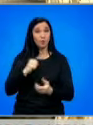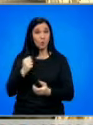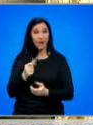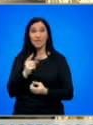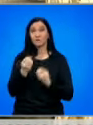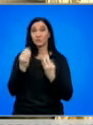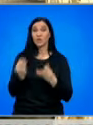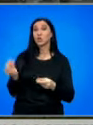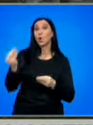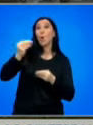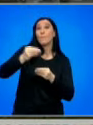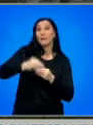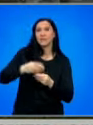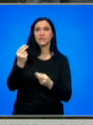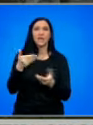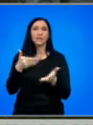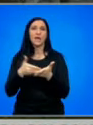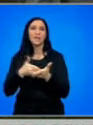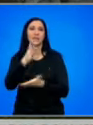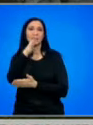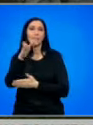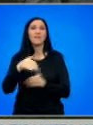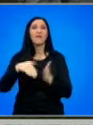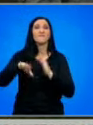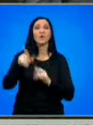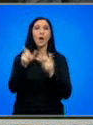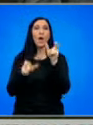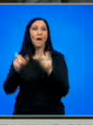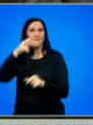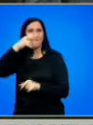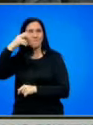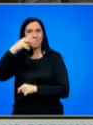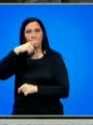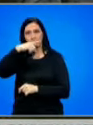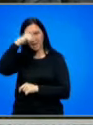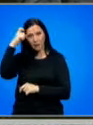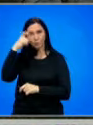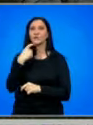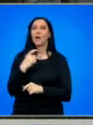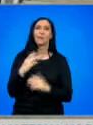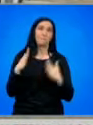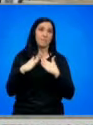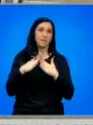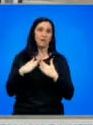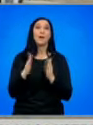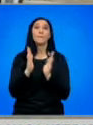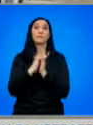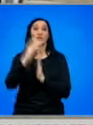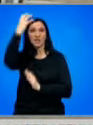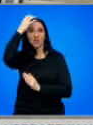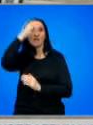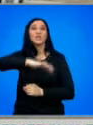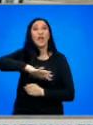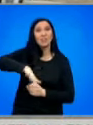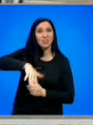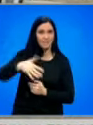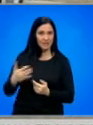се компенсира цената заради мораториума върху парното за бита. Тя призова държавата за намеса. С